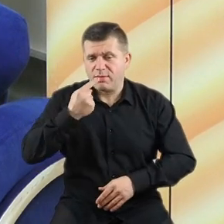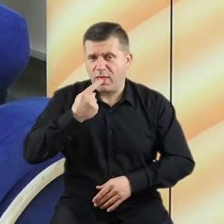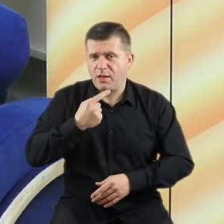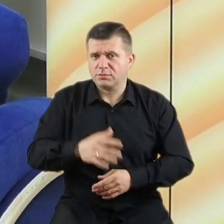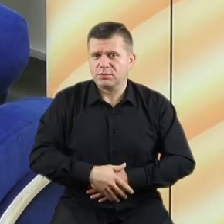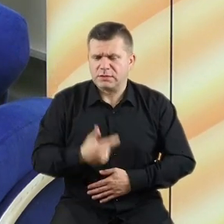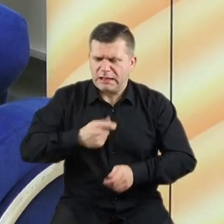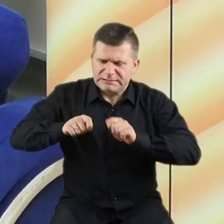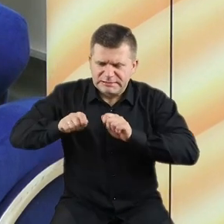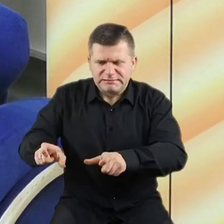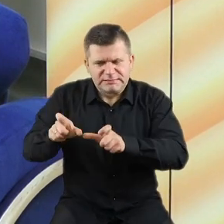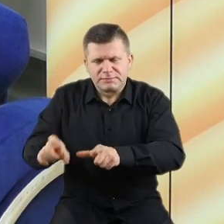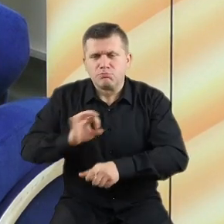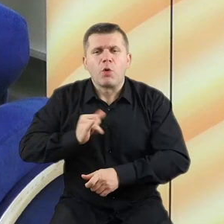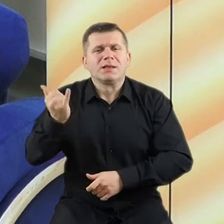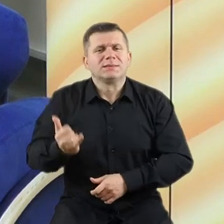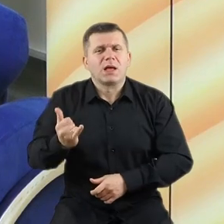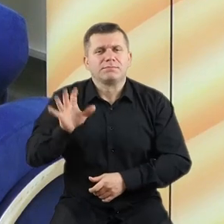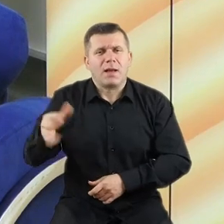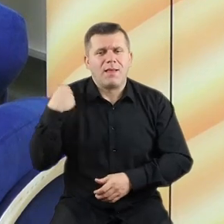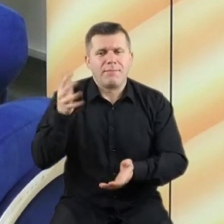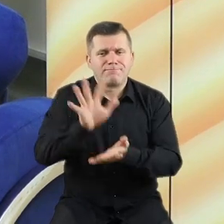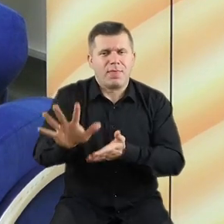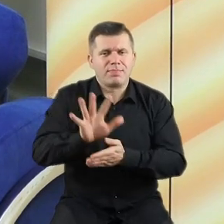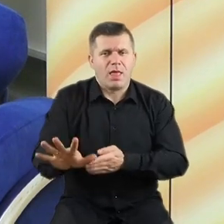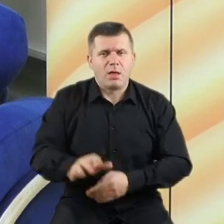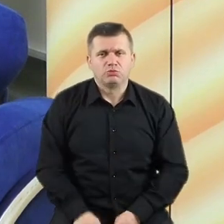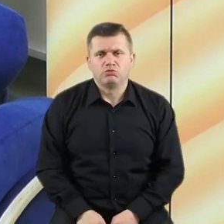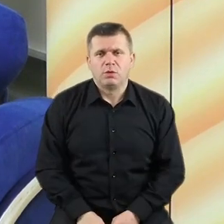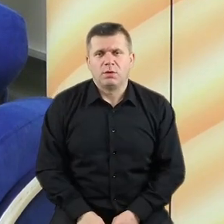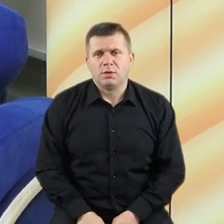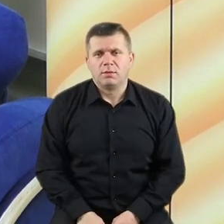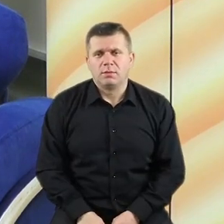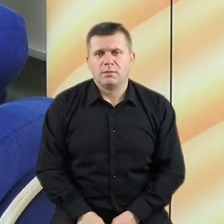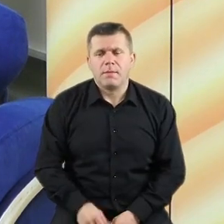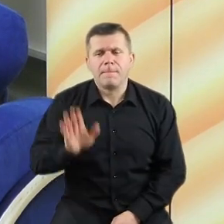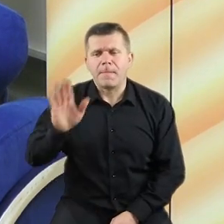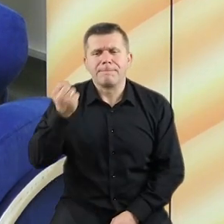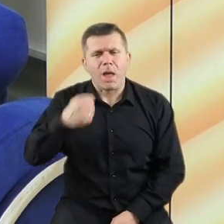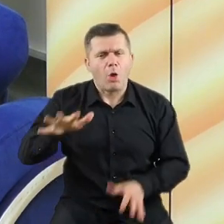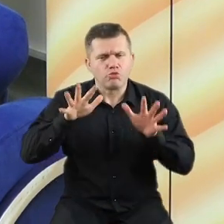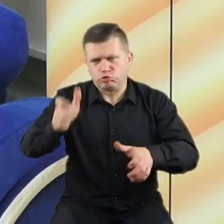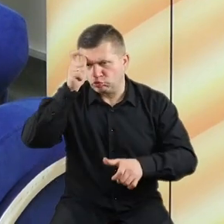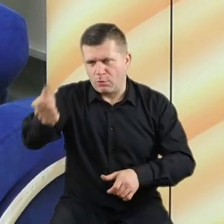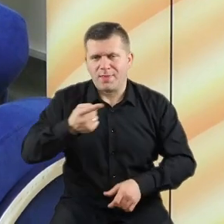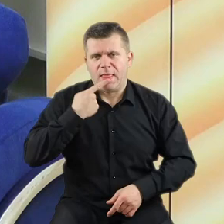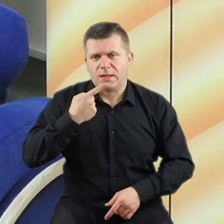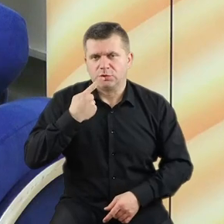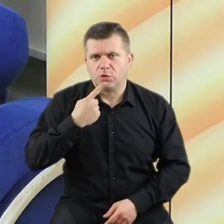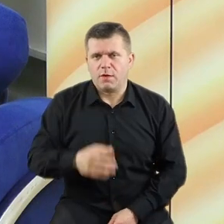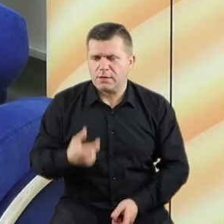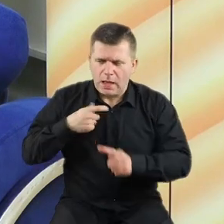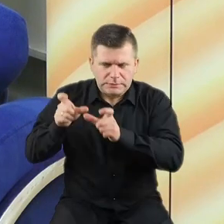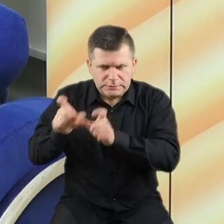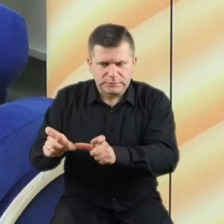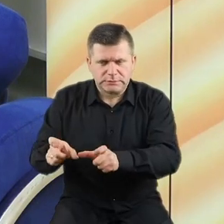strasznie przycisnęłam mojego dzieciaka, która obecnie ma lat 15, ale to też ma bardzo duże zdolności językowe, więc